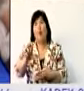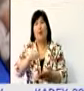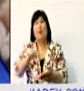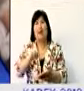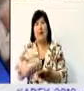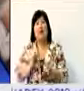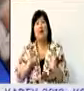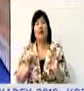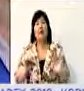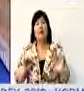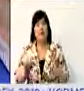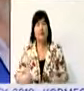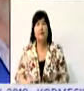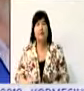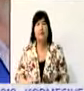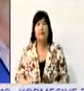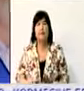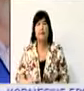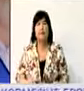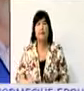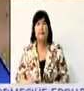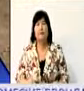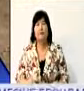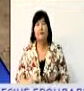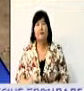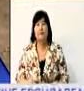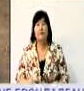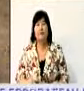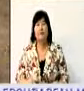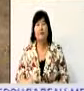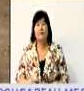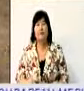өрелі іс. Әкімжан Жолтаев, Иса Шәріпов, Досхан Сәтбай, Қызылорда телеарнасы, Шел ауданынан.